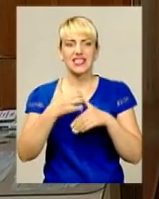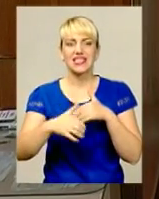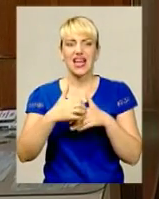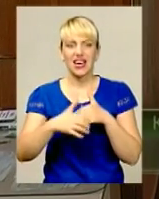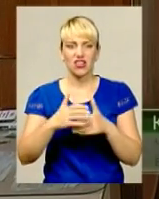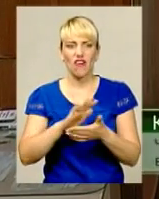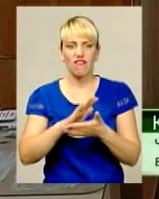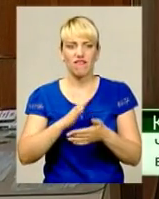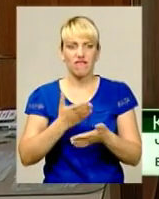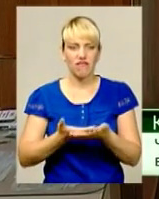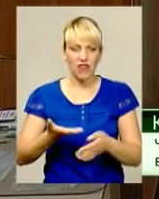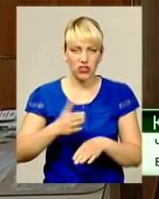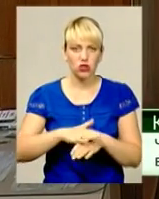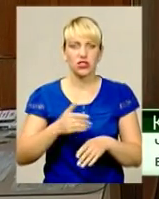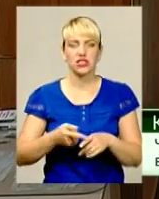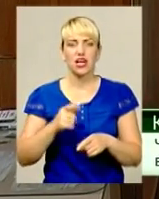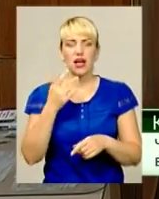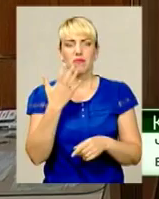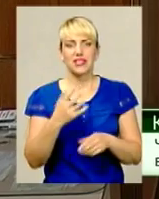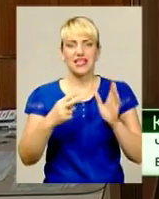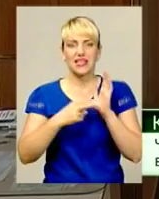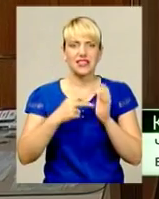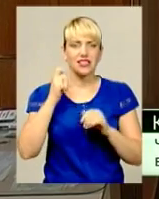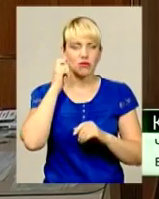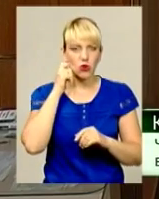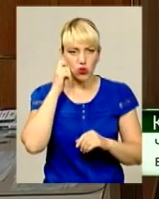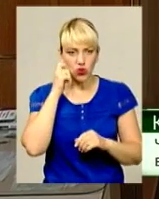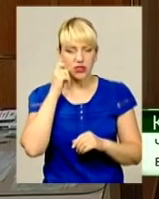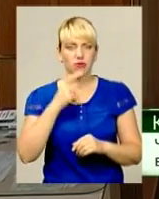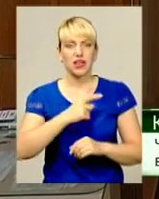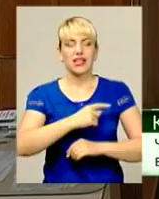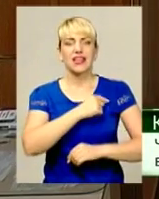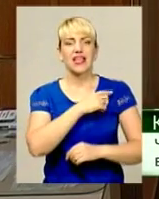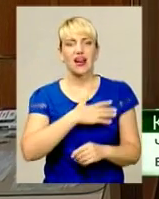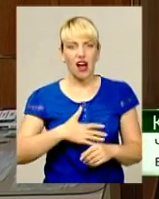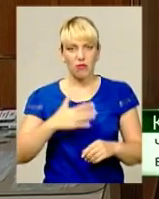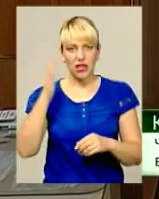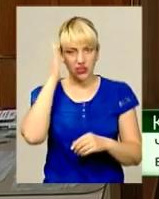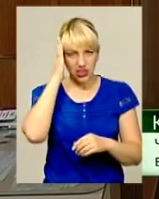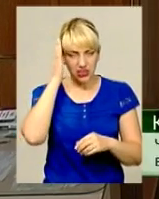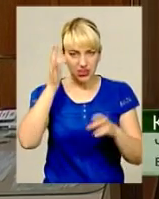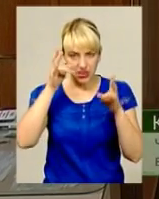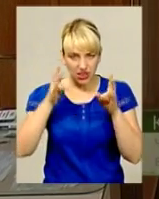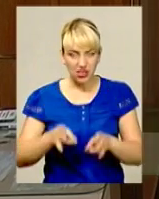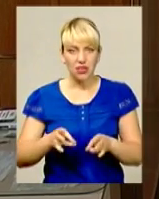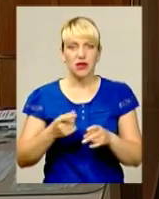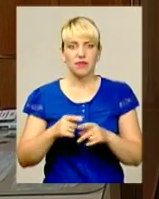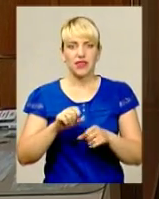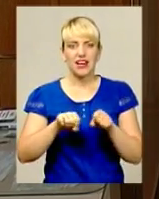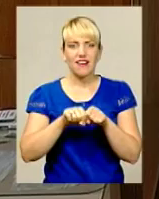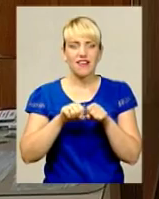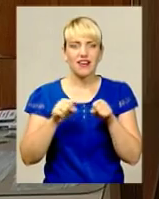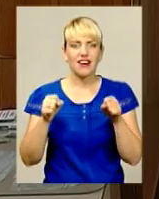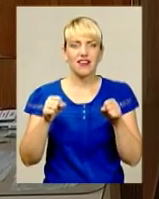з 57 років. Політравма, поєднана травма, закрита черепно-мозкова травма, рвані рани